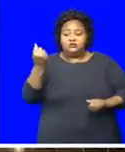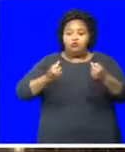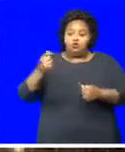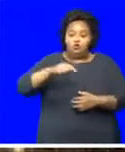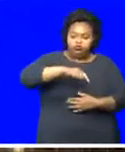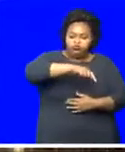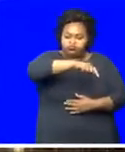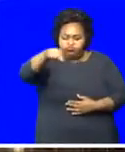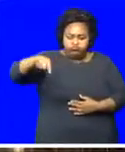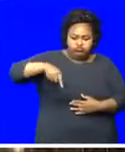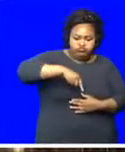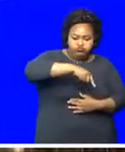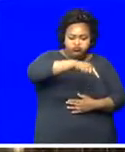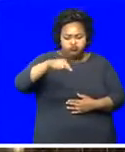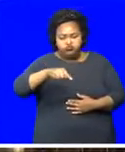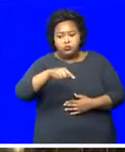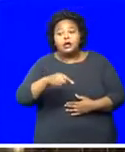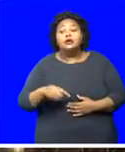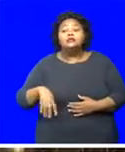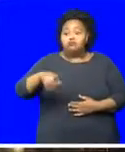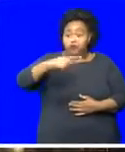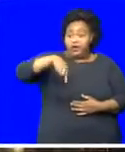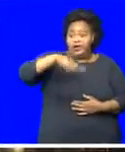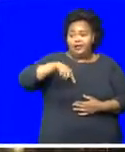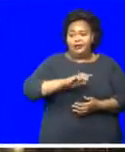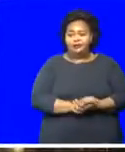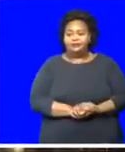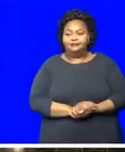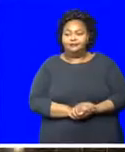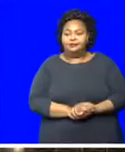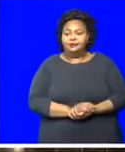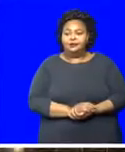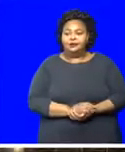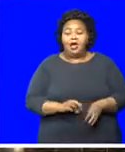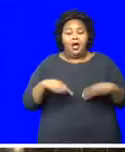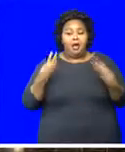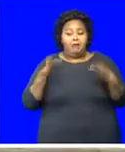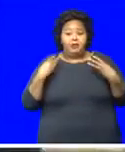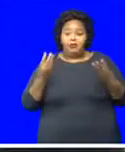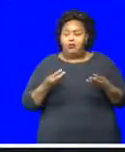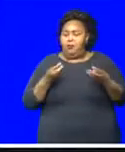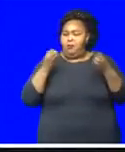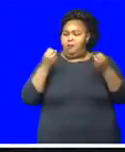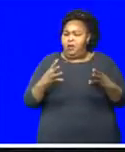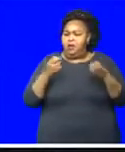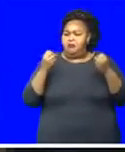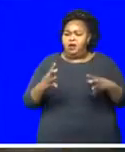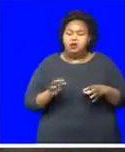well. It was quite successful. The crowd was very responsive today.